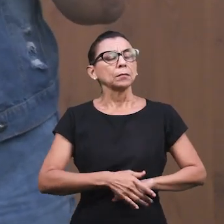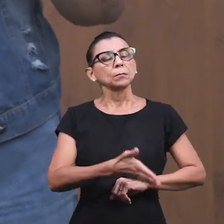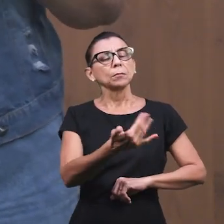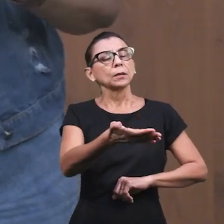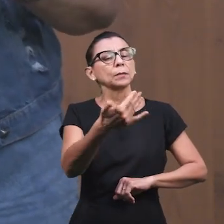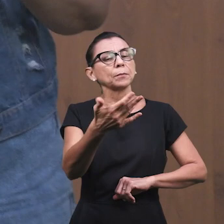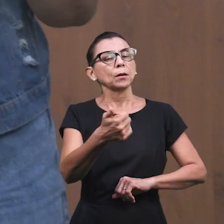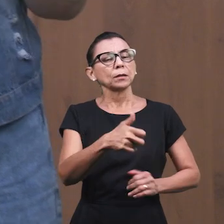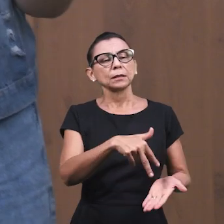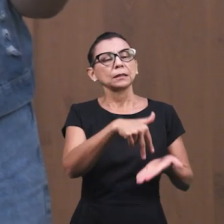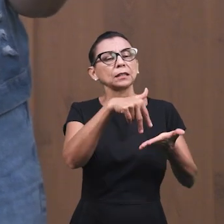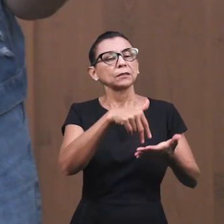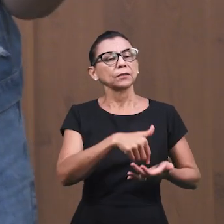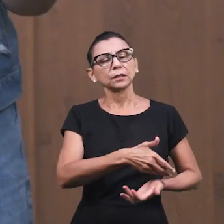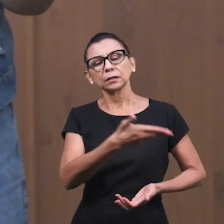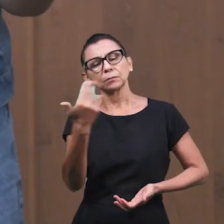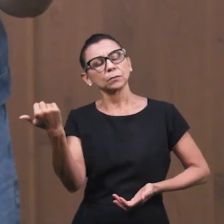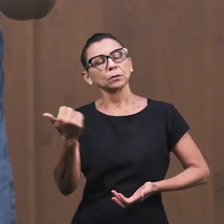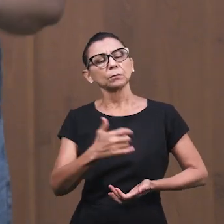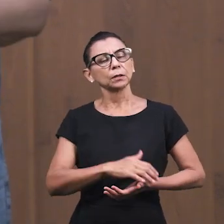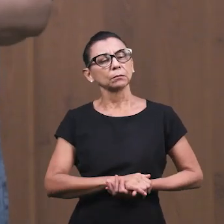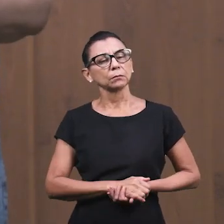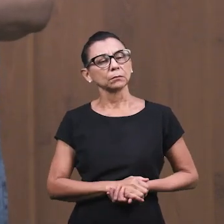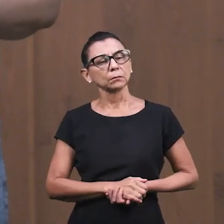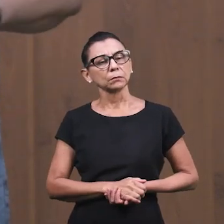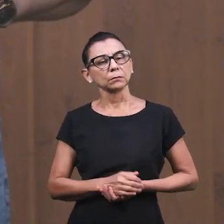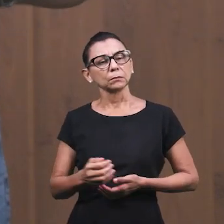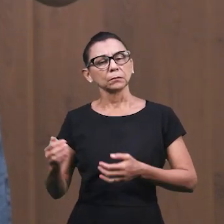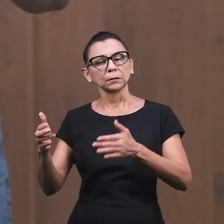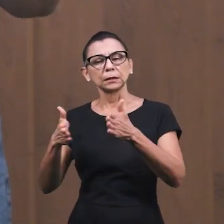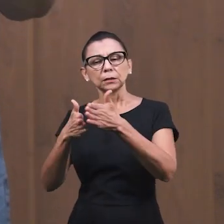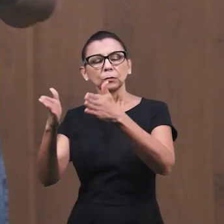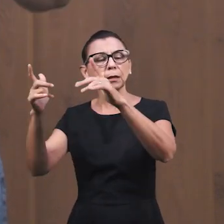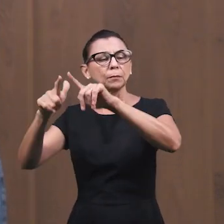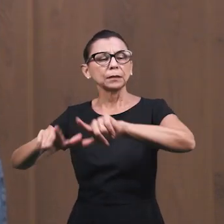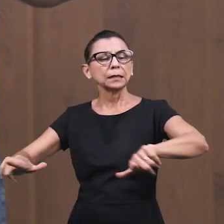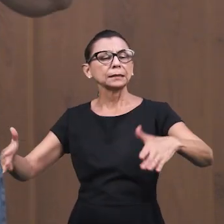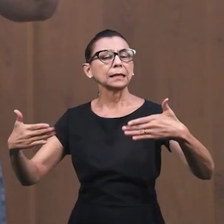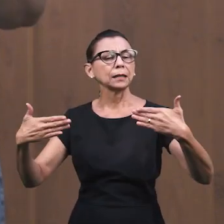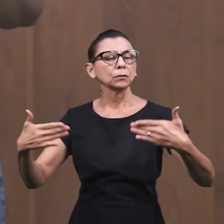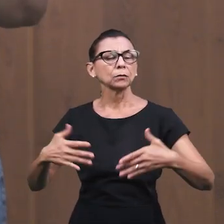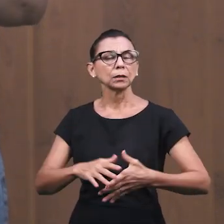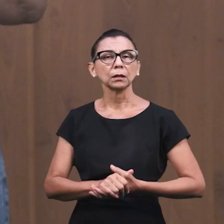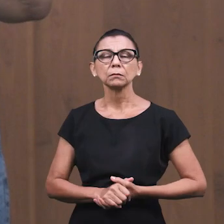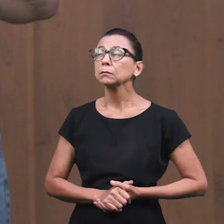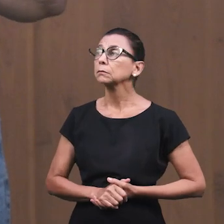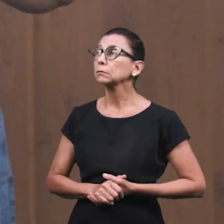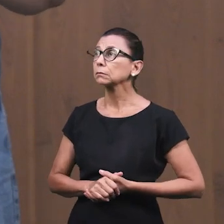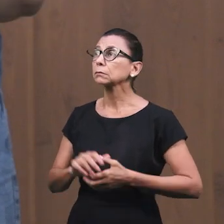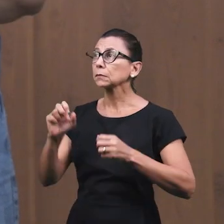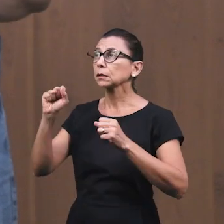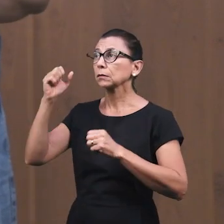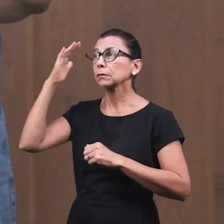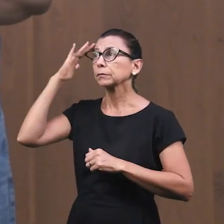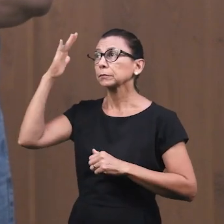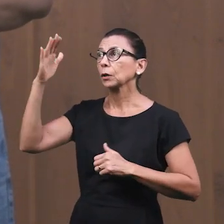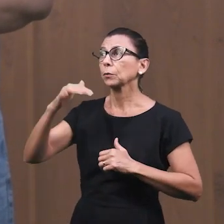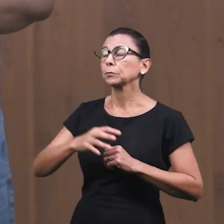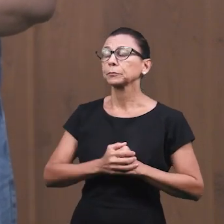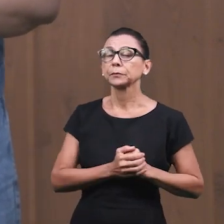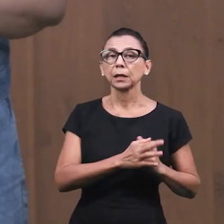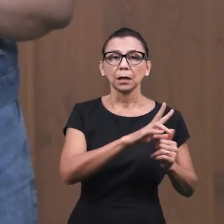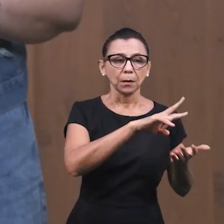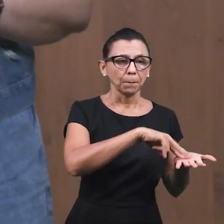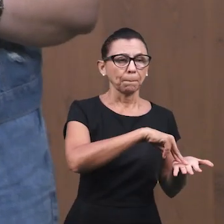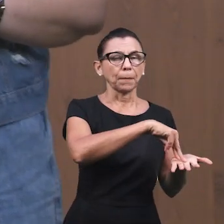l'adresse. Il a parlé le chemin, il a dit que serait désert. Philippe a obéi. s'élever